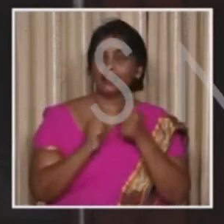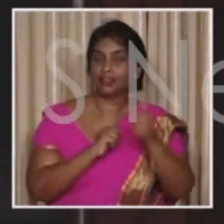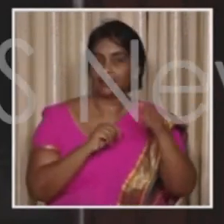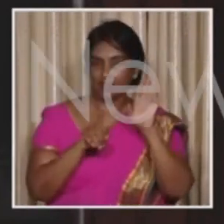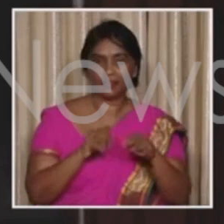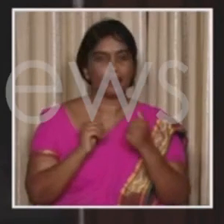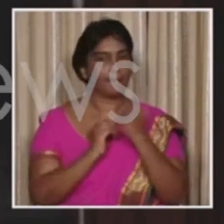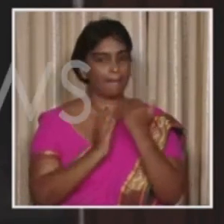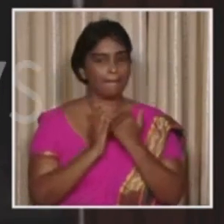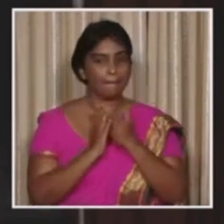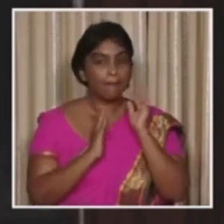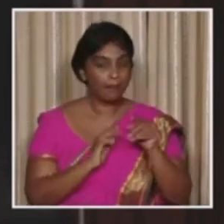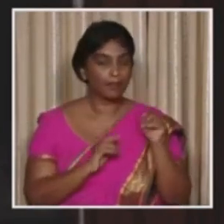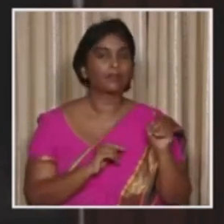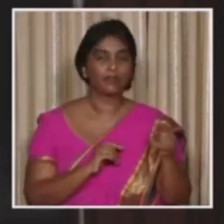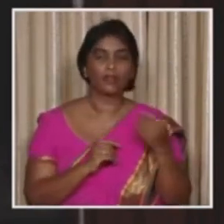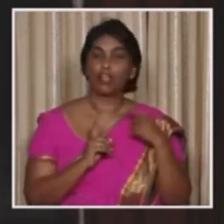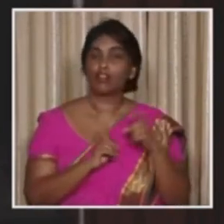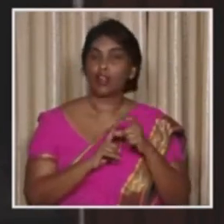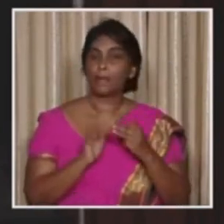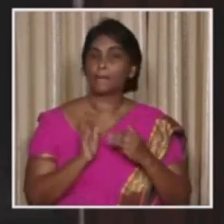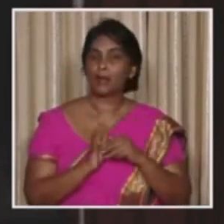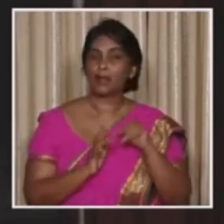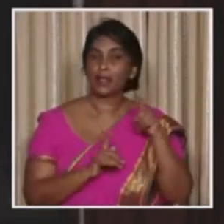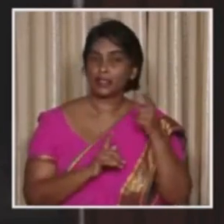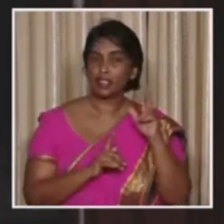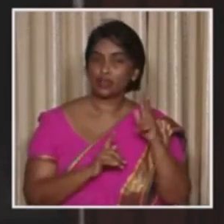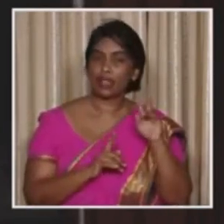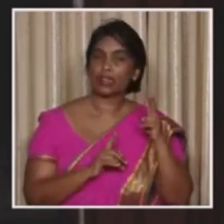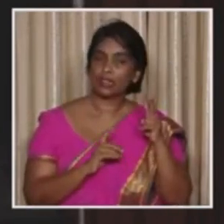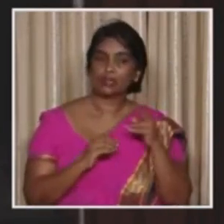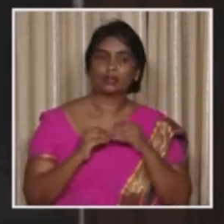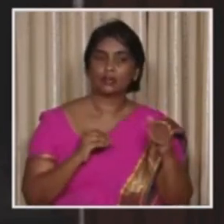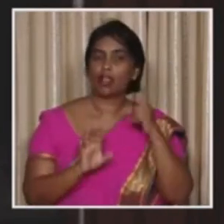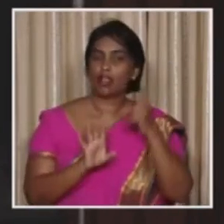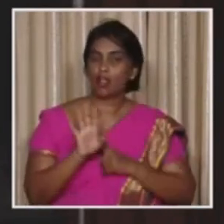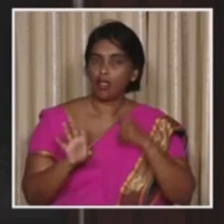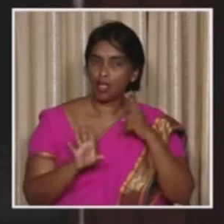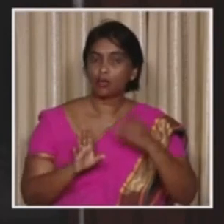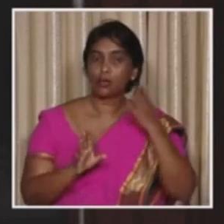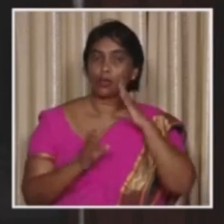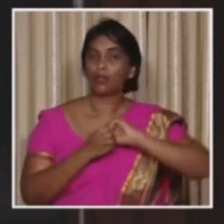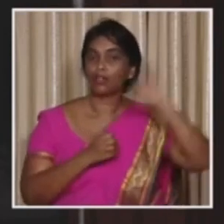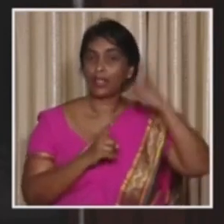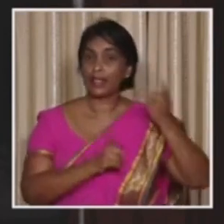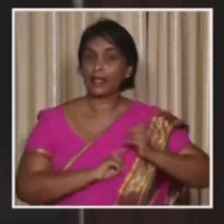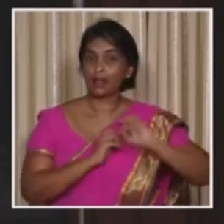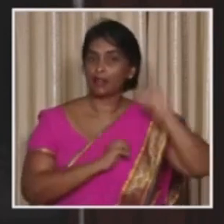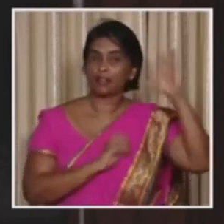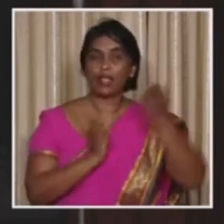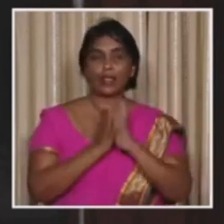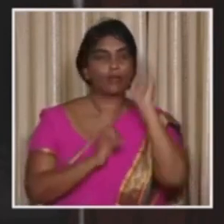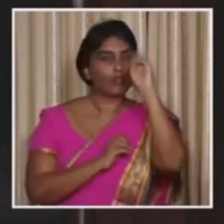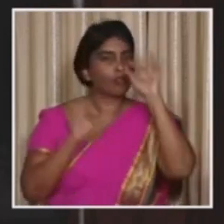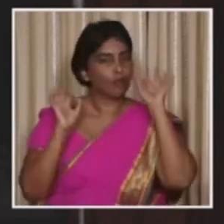වැඩපිළිවෙලක් පටන් ගත්තා නම් අපි ඩොලර් මිලියන 180ක් 200ක් අවුරුද්ද පුරා පිටරට දෙන්න ඕනේ නැහැ කැනඩාවට දෙන්න ඕනේ නැහැ ඉන්දියාවට